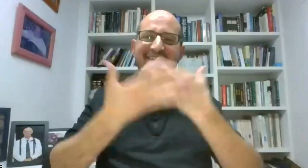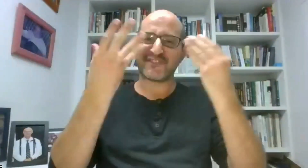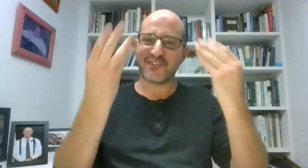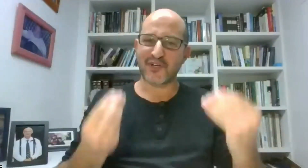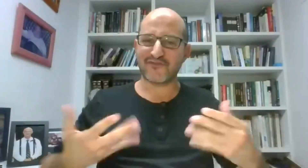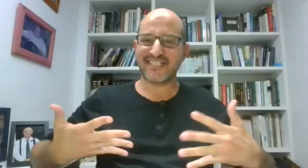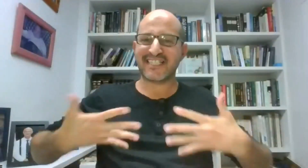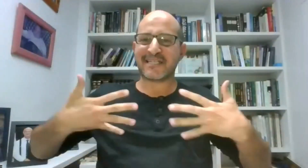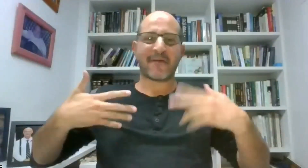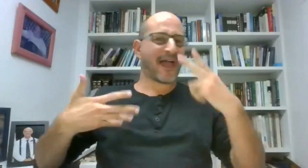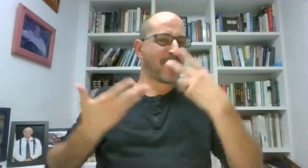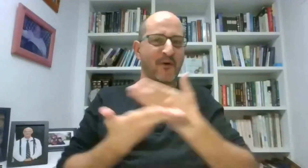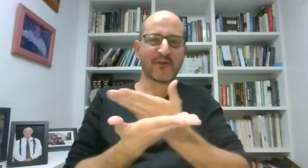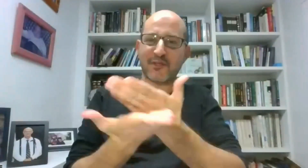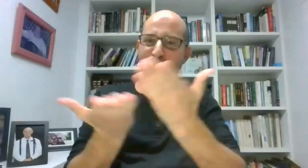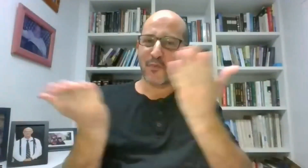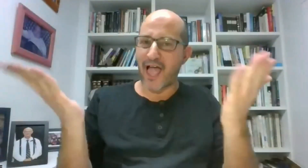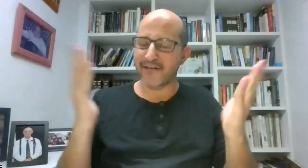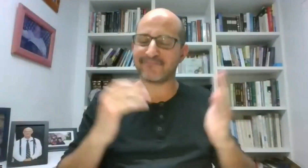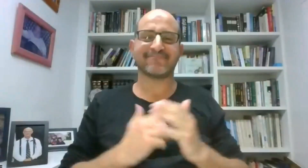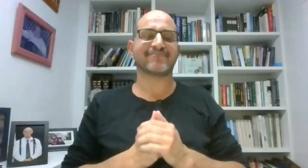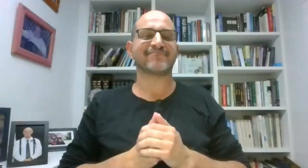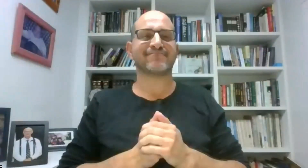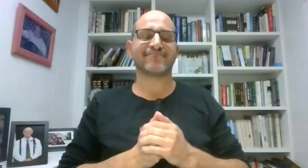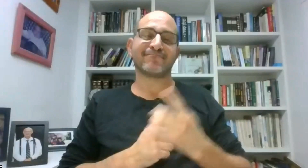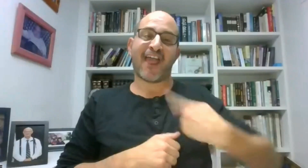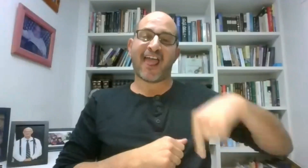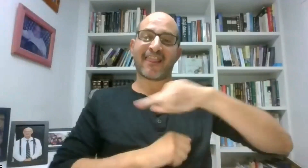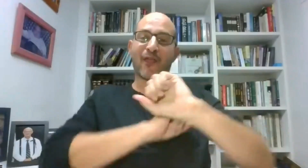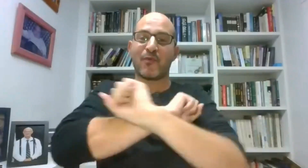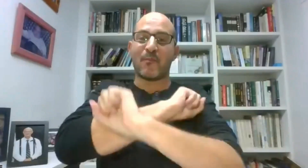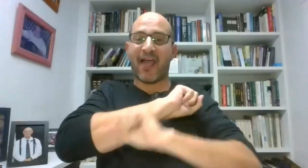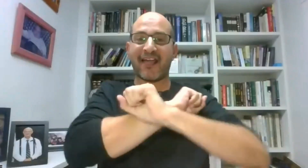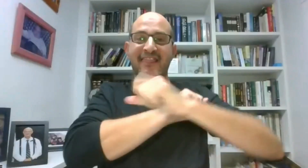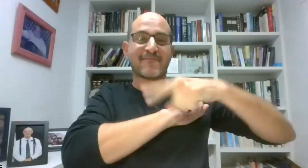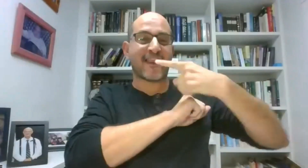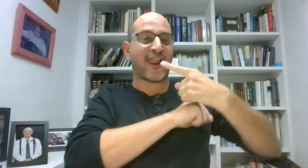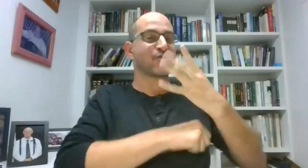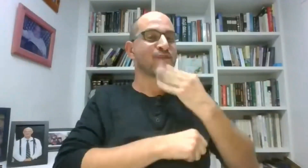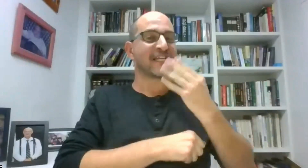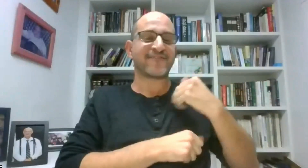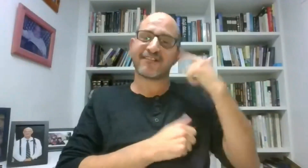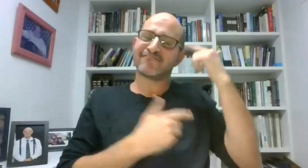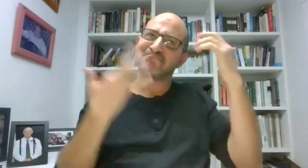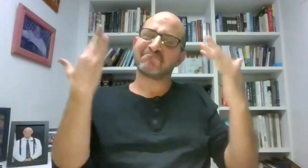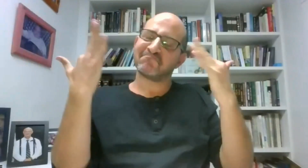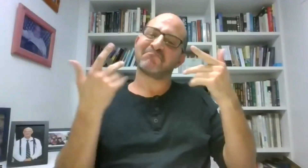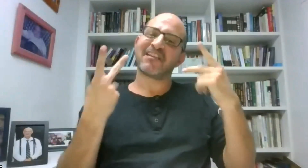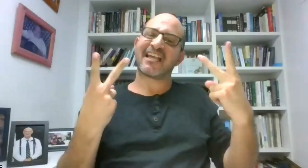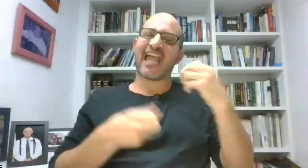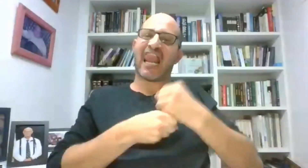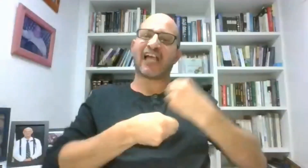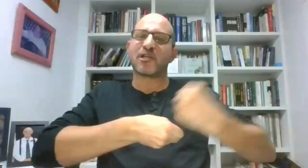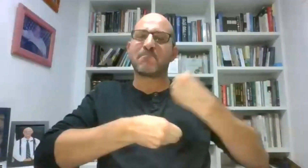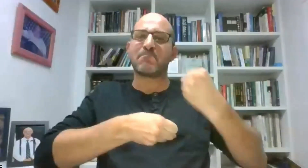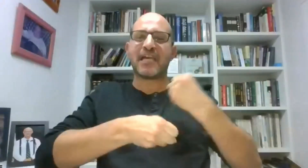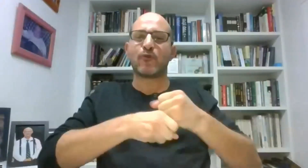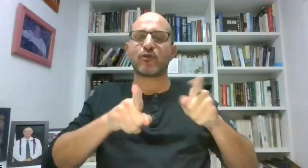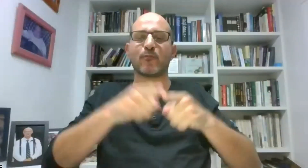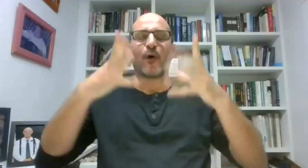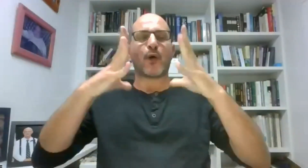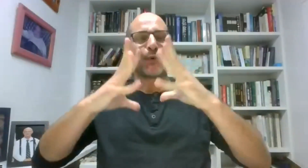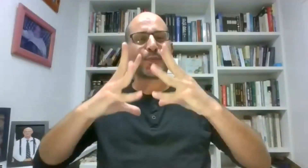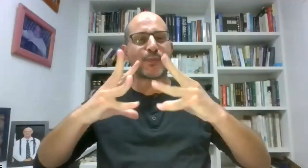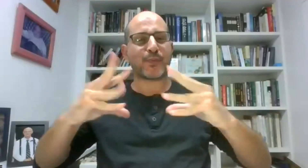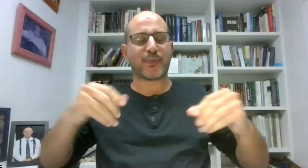לא. שלום לכולם, ערב טוב, שמח לראות את כולכם כאן. אנחנו באקדמיה ללשון עברית